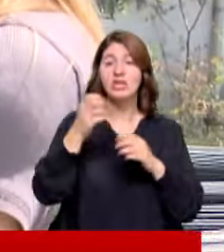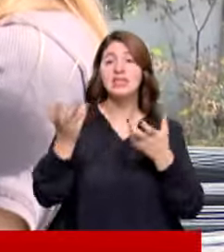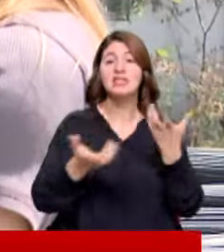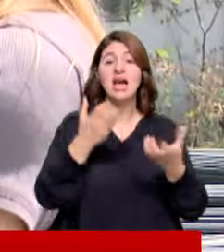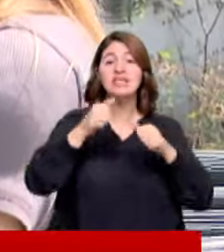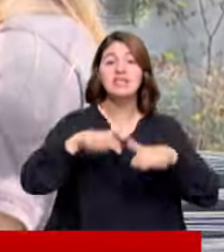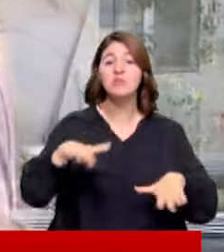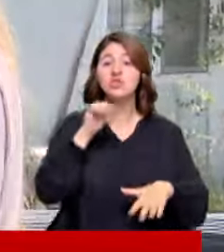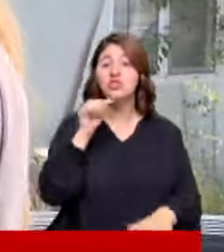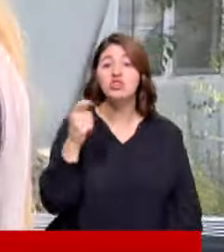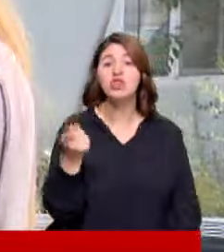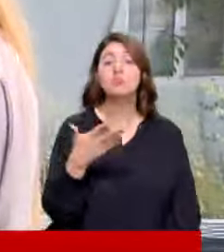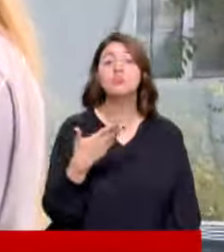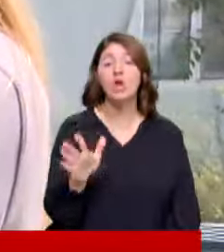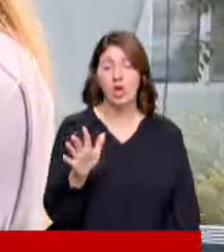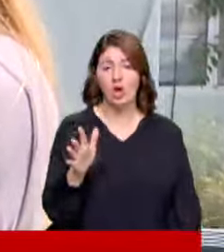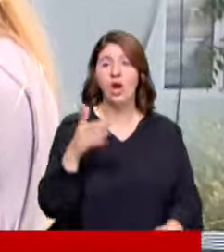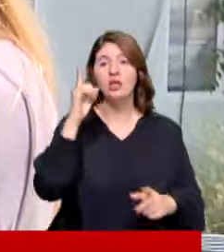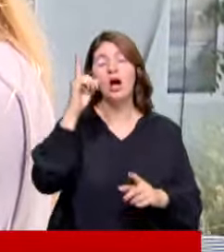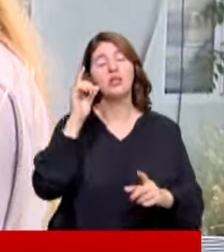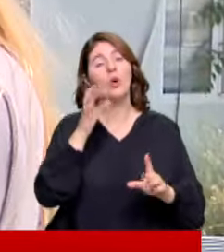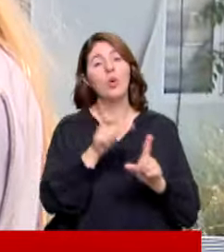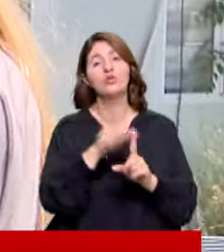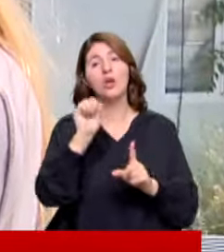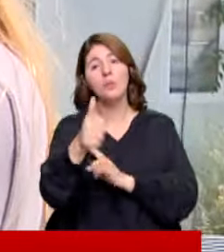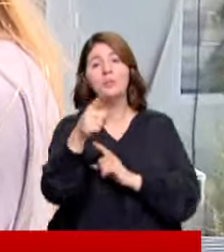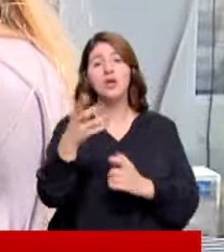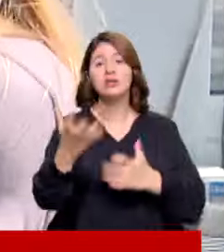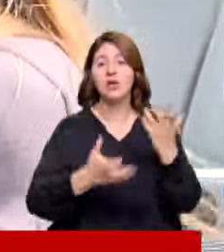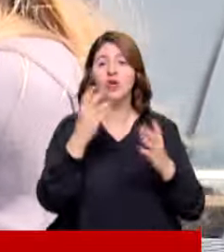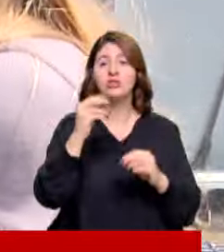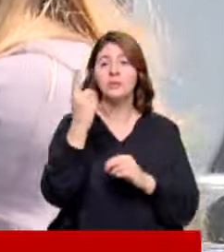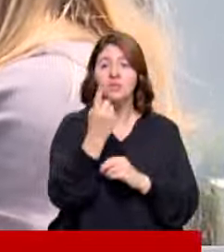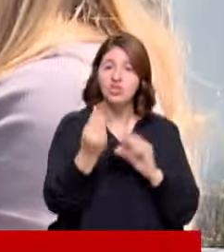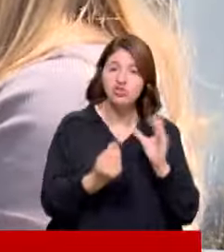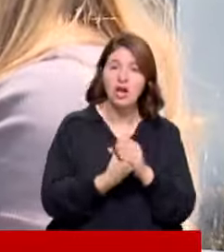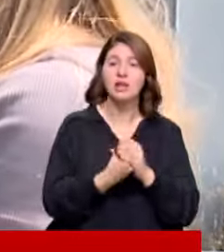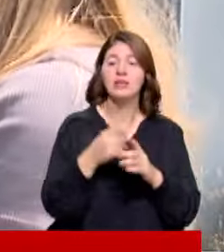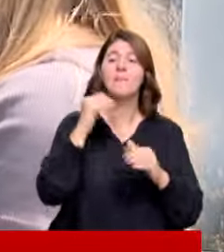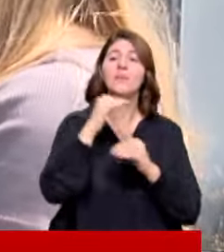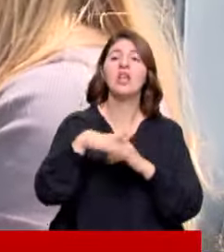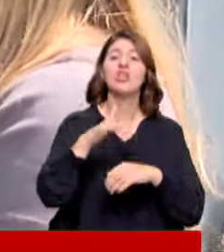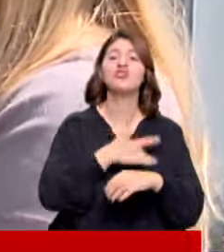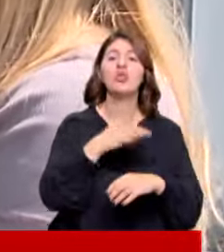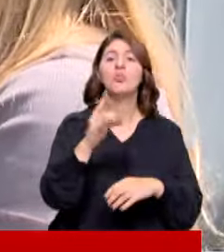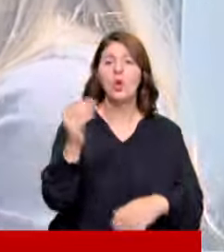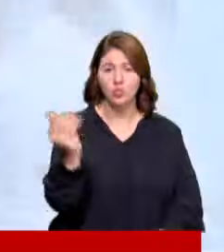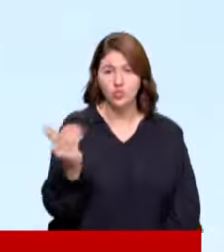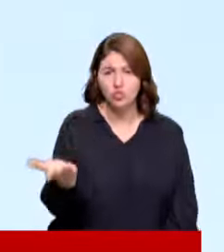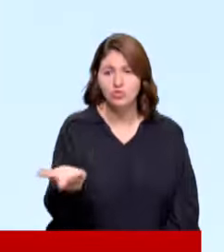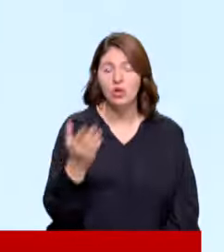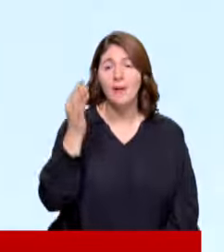sistemi hiçbiri çalışmıyor. Yarın öbür gün Allah korusun burada yangın çıkarsa, bir şey çıkarsa milletin canı bu kadar ucuz